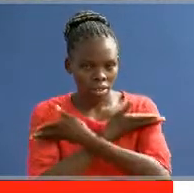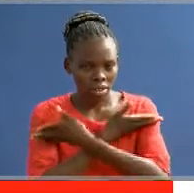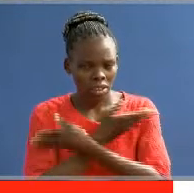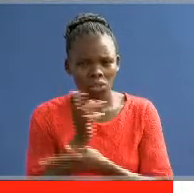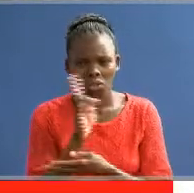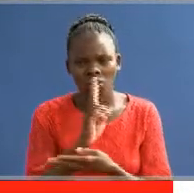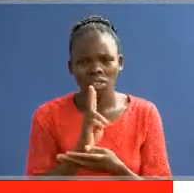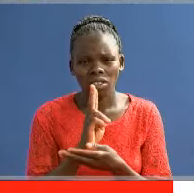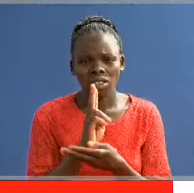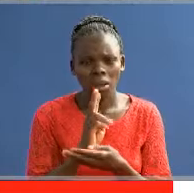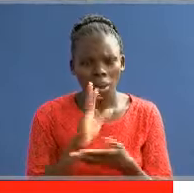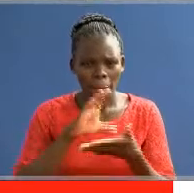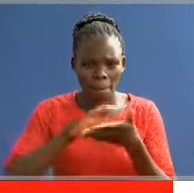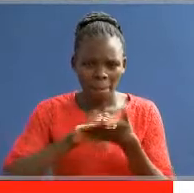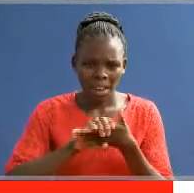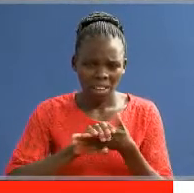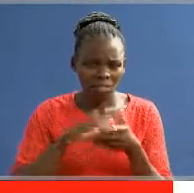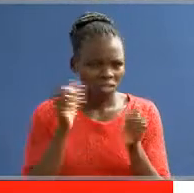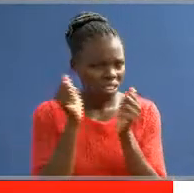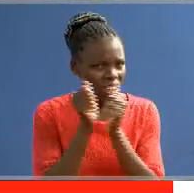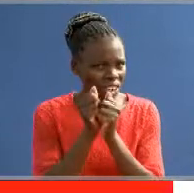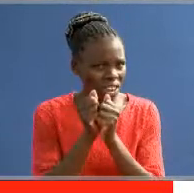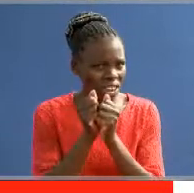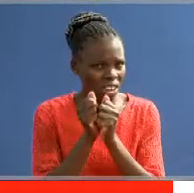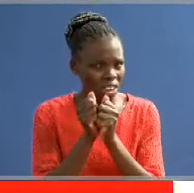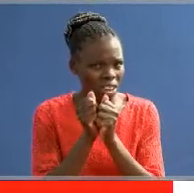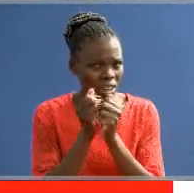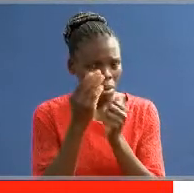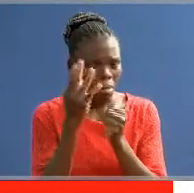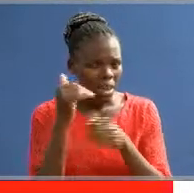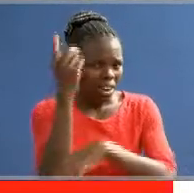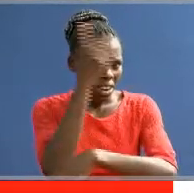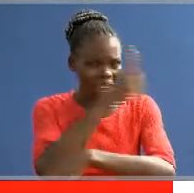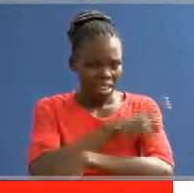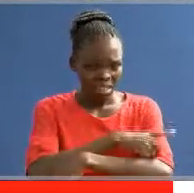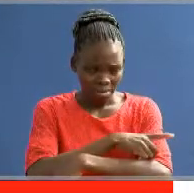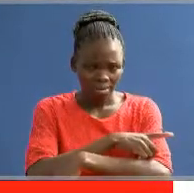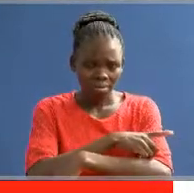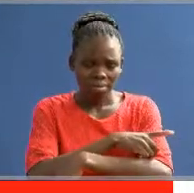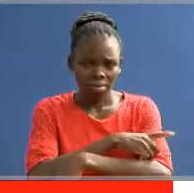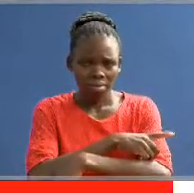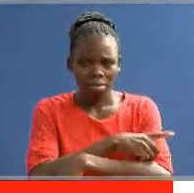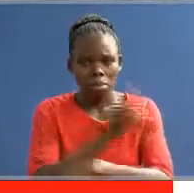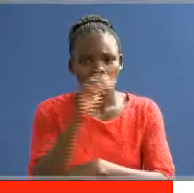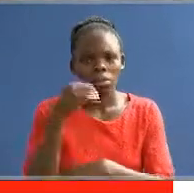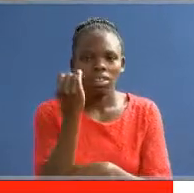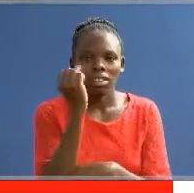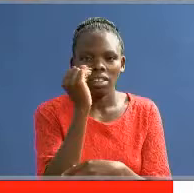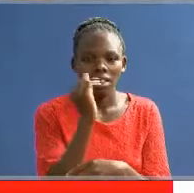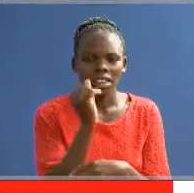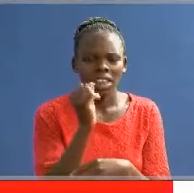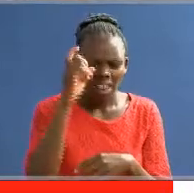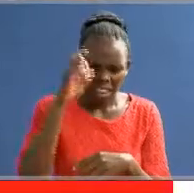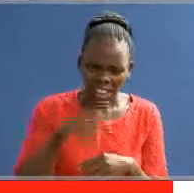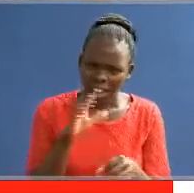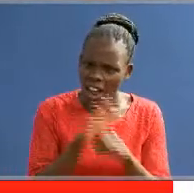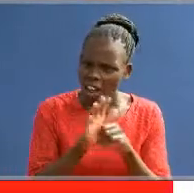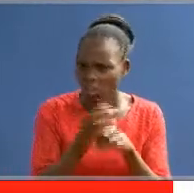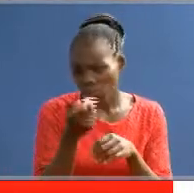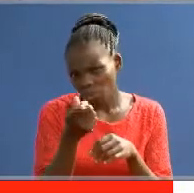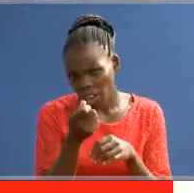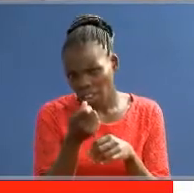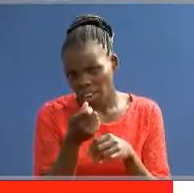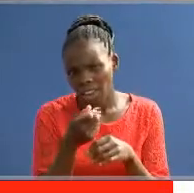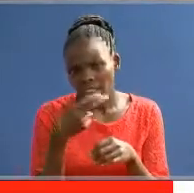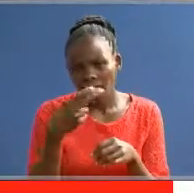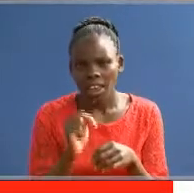kama 10 hivi kwa siku. Na sana ukiangalia kuna test ambayo inaitwa biopsy. Biopsy inahitaji pesa mingi sana, na ninaomba